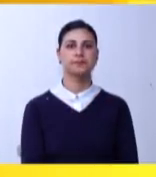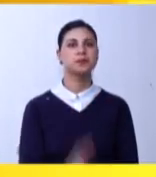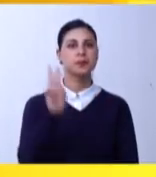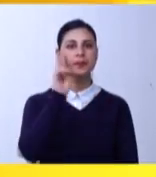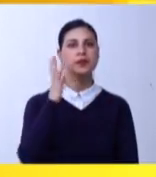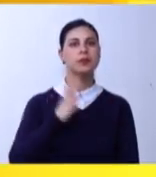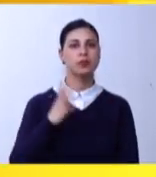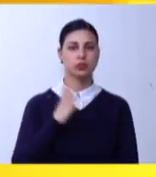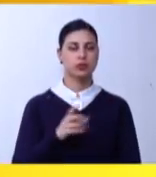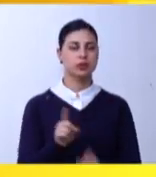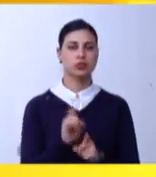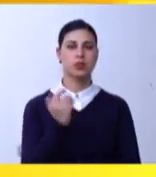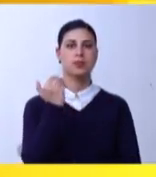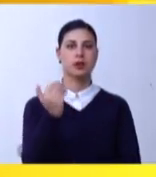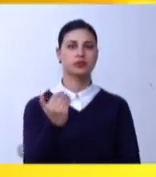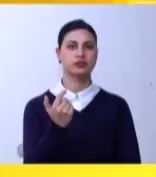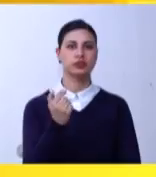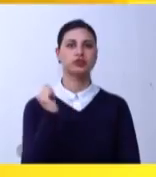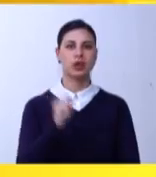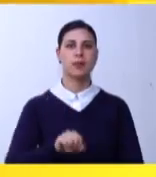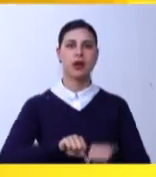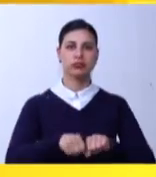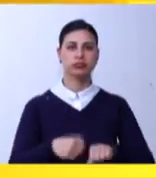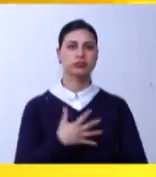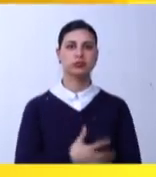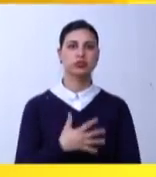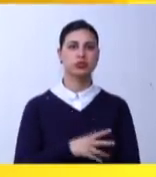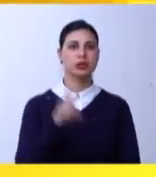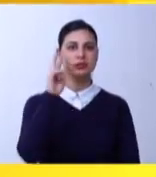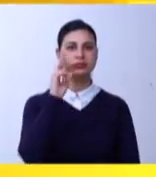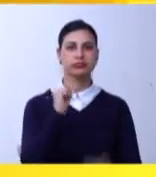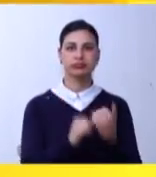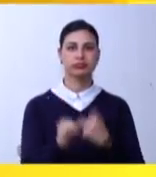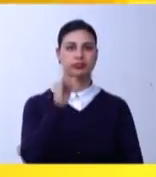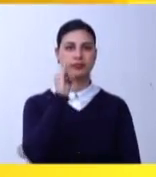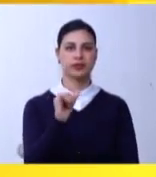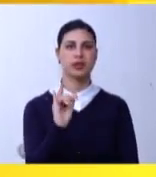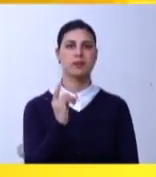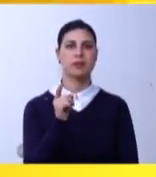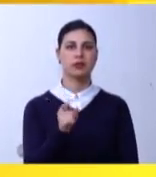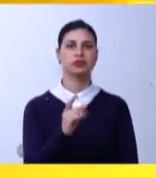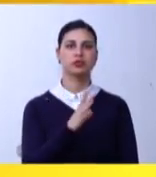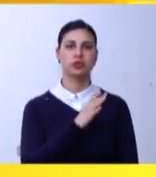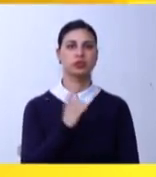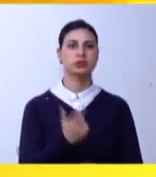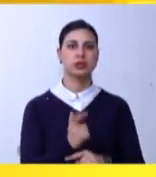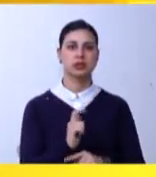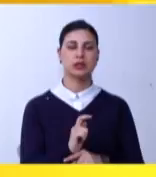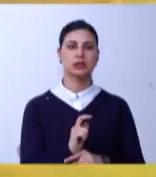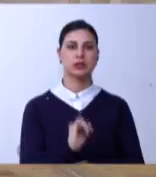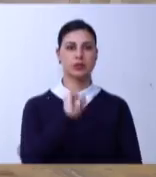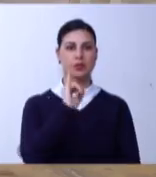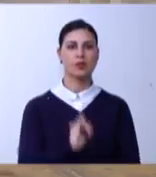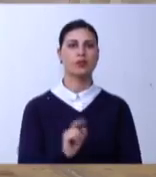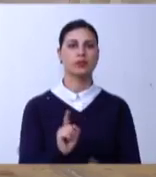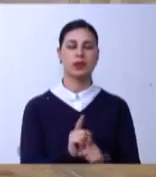დეფეკაციის მოთმენა ბავშვისათვის შეიძლება ყავზობის წინაპირობა იყოს, ანუ რეფლექსი დაიკარგოს, ბავშვი გახდეს